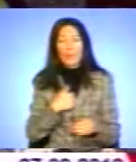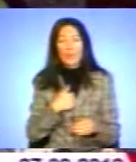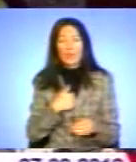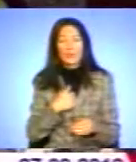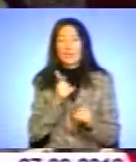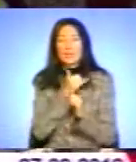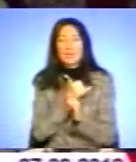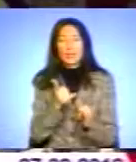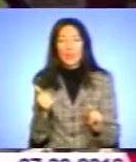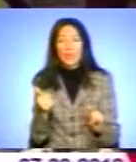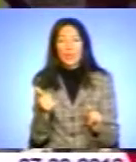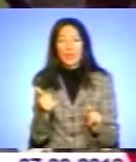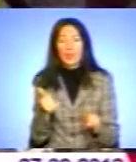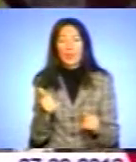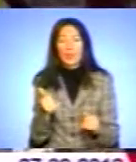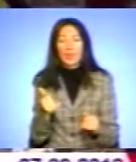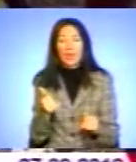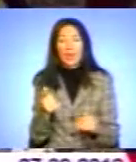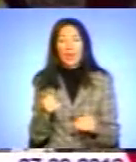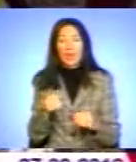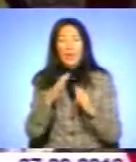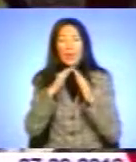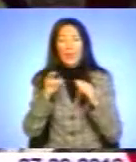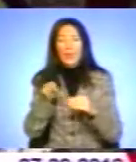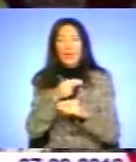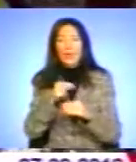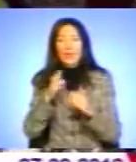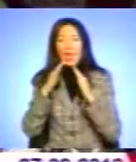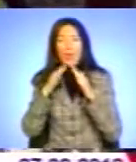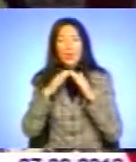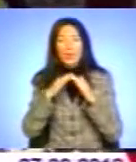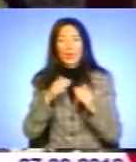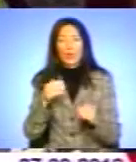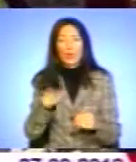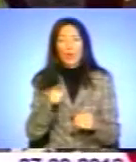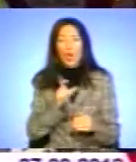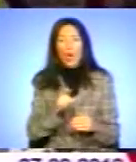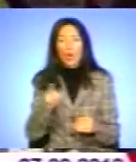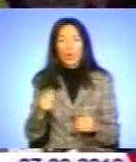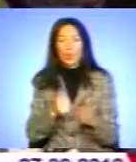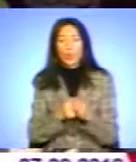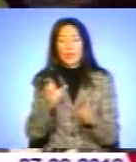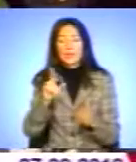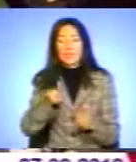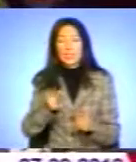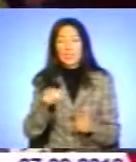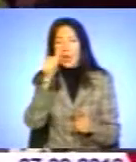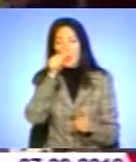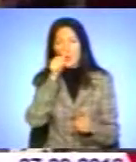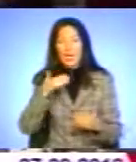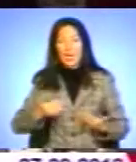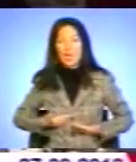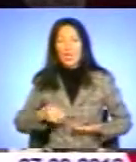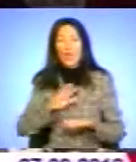не змогли перекрити будівлю. Тому люди до січня місяця жили в